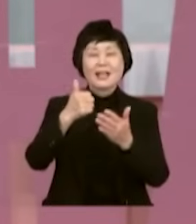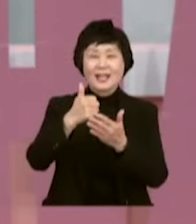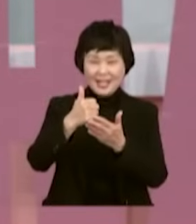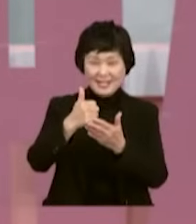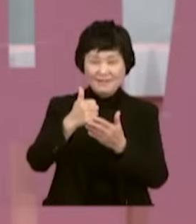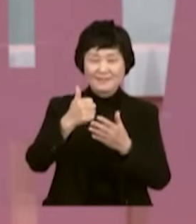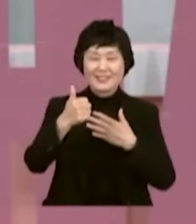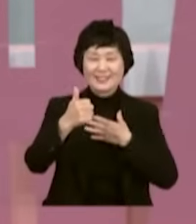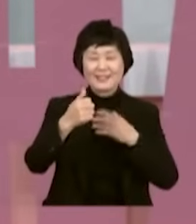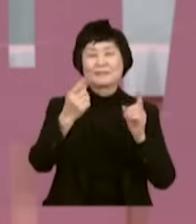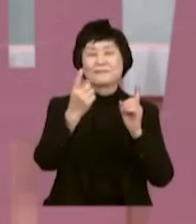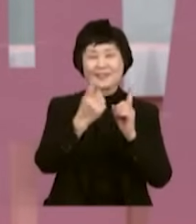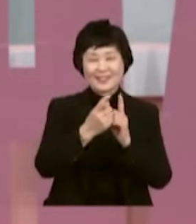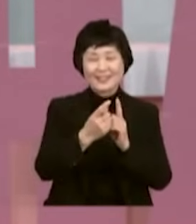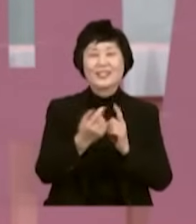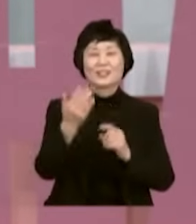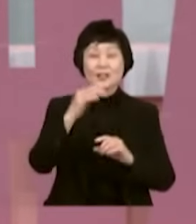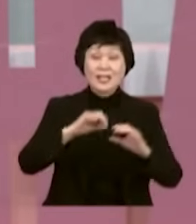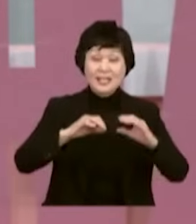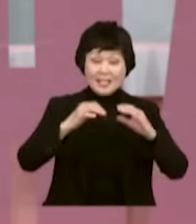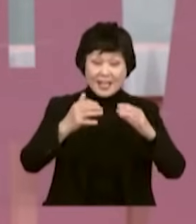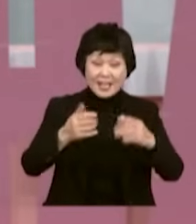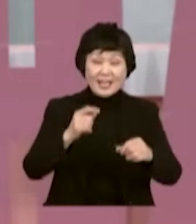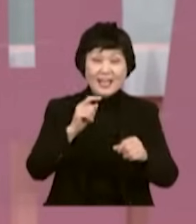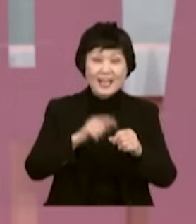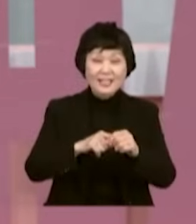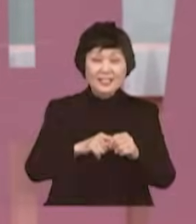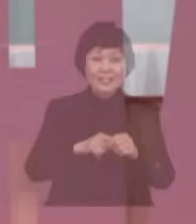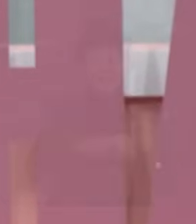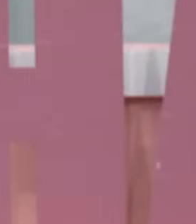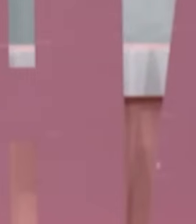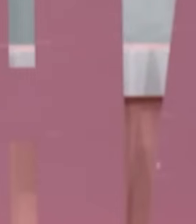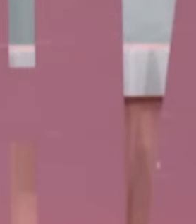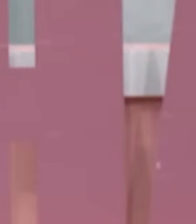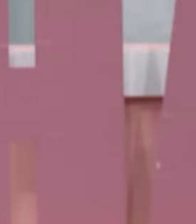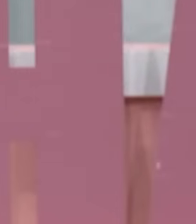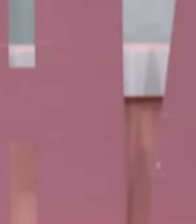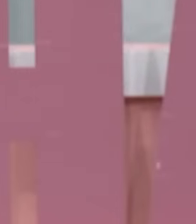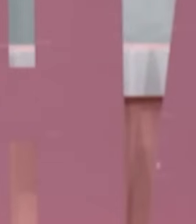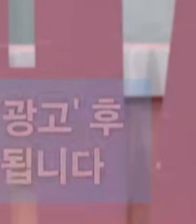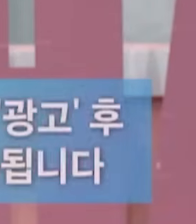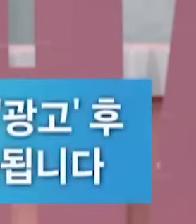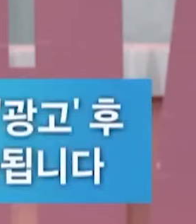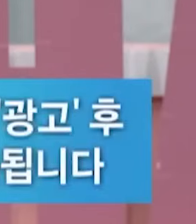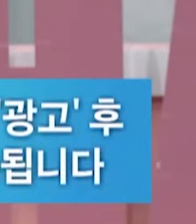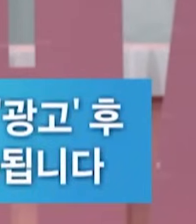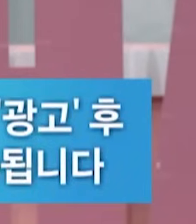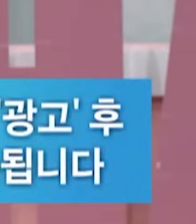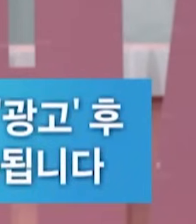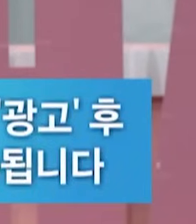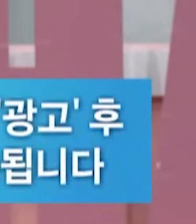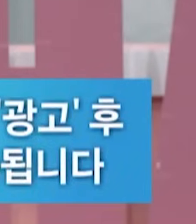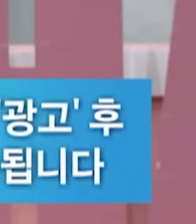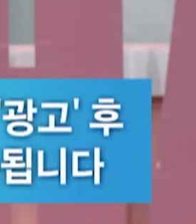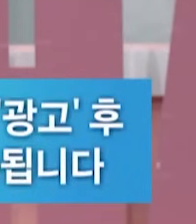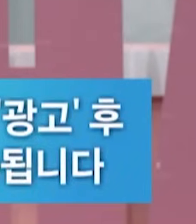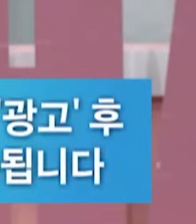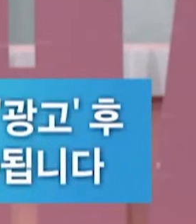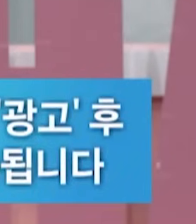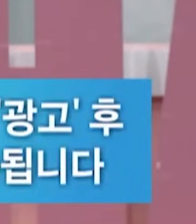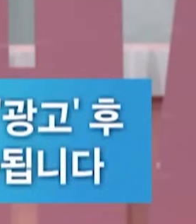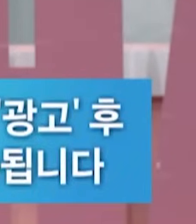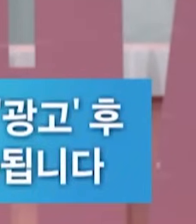박병선 장로님을 하나님께서 만나게 하셔서 예. 우리 어머니의 세계적인 분강사가 네. 되라는 그런